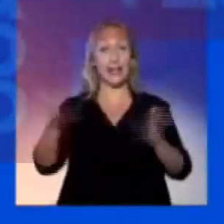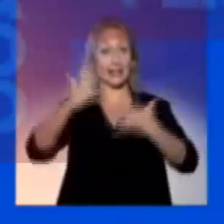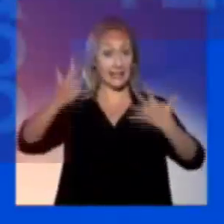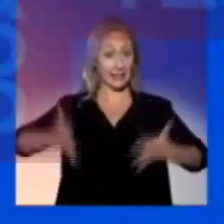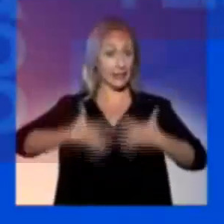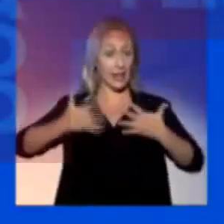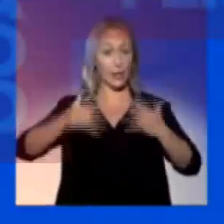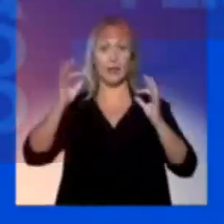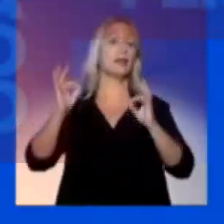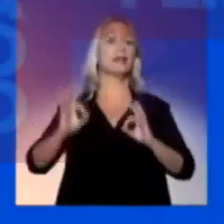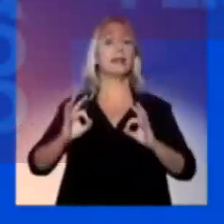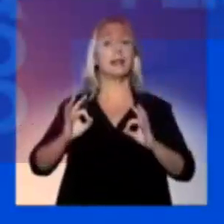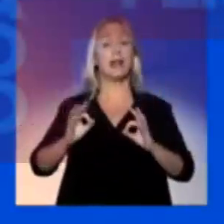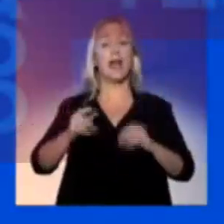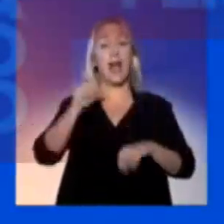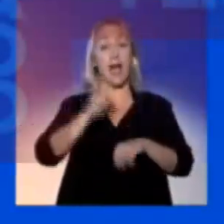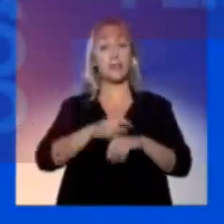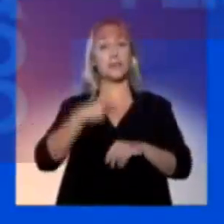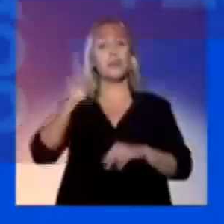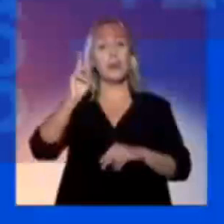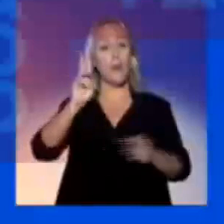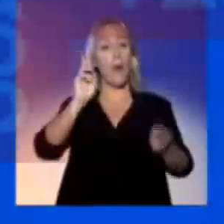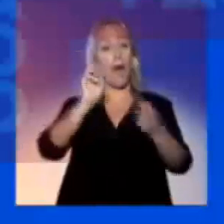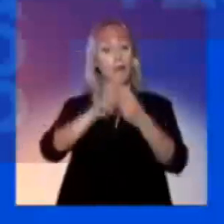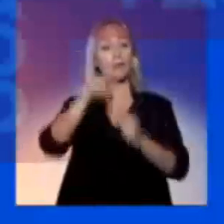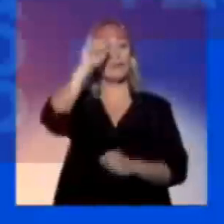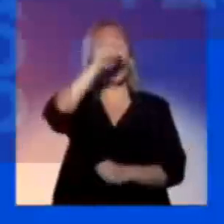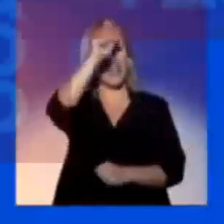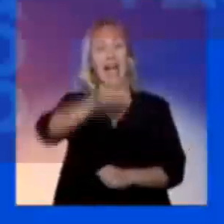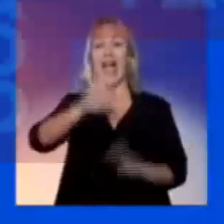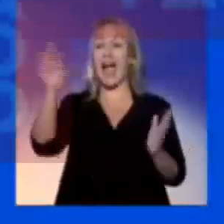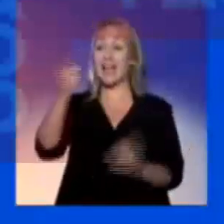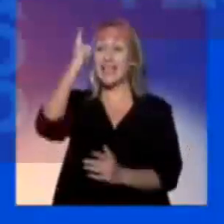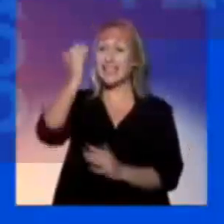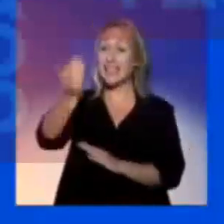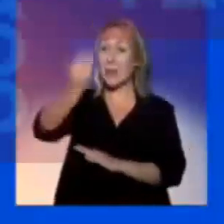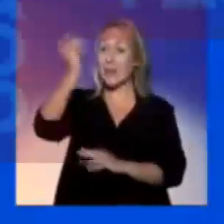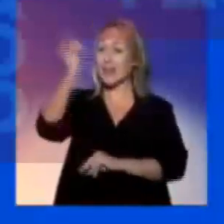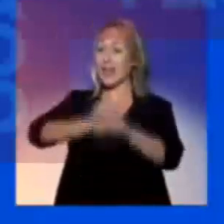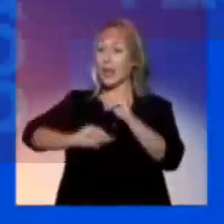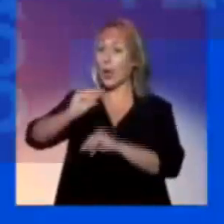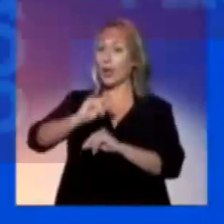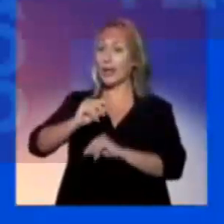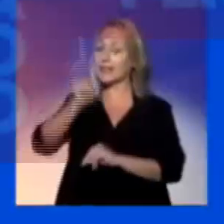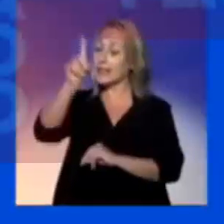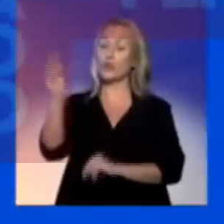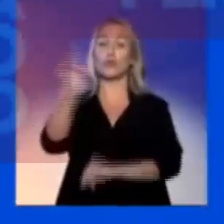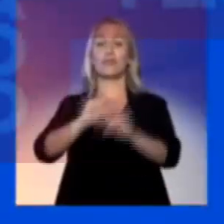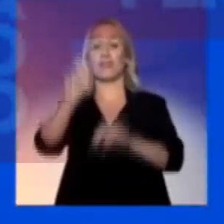ότι συναντώ ανθρώπους οι οποίοι μου λένε αυτό, ότι αν ήξερα τι έχετε κάνει, ενδεχομένως να σας